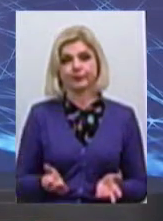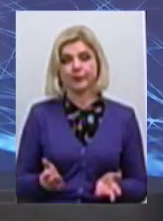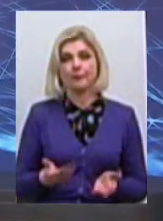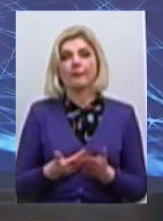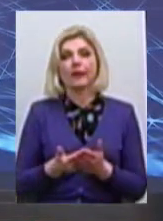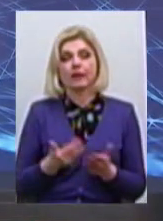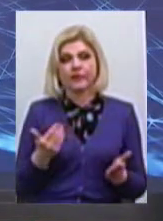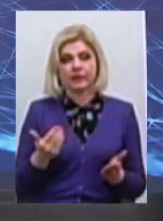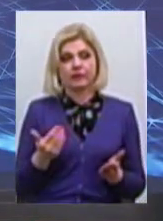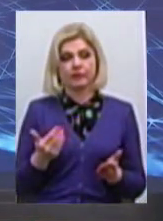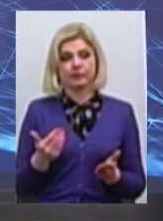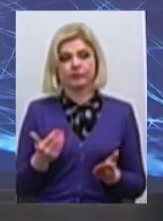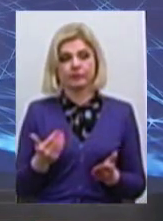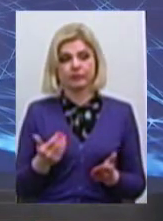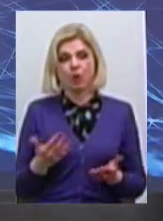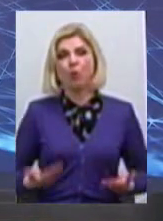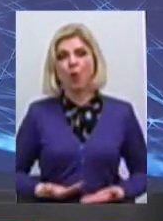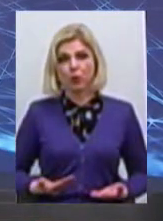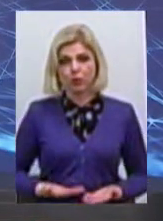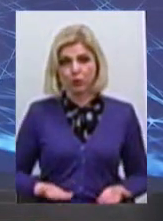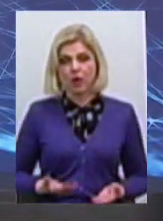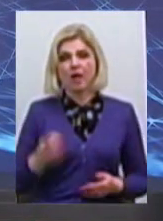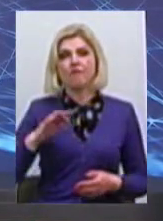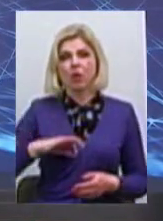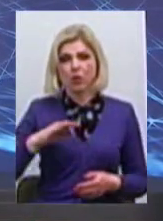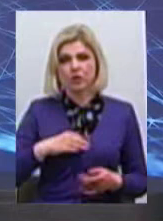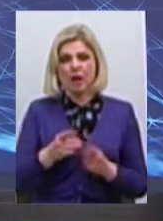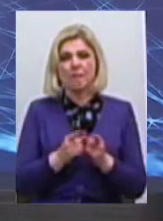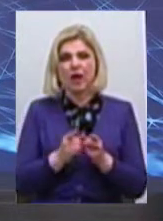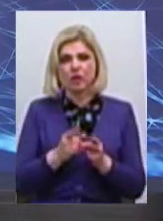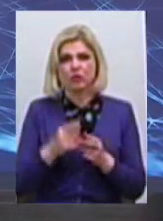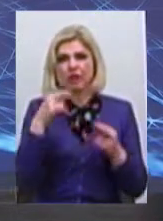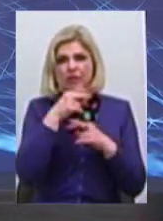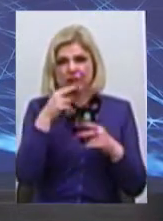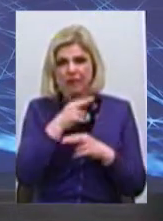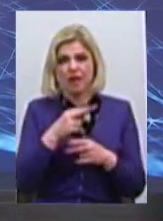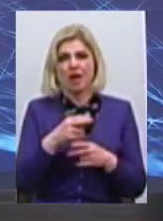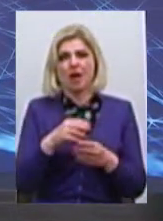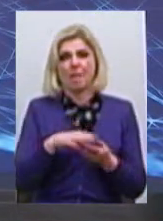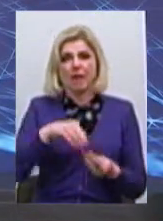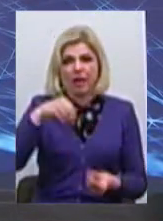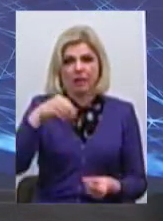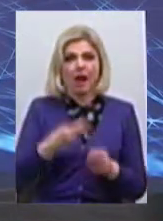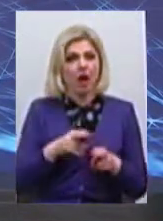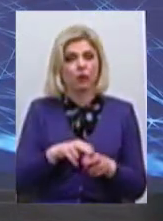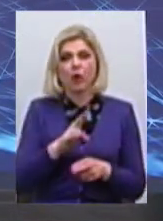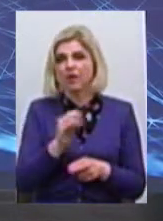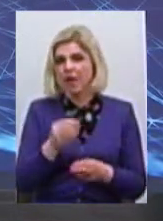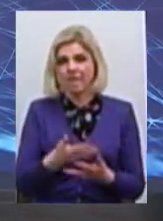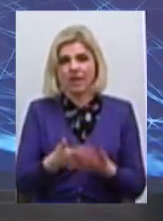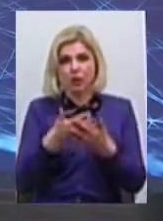від побуту, це використання миючих засобів, які потім не фільтруються і